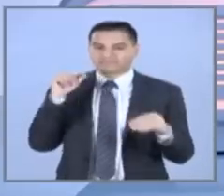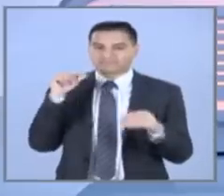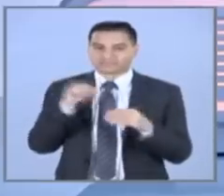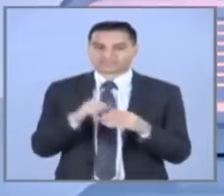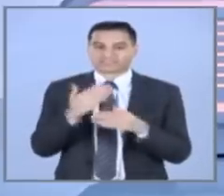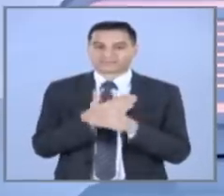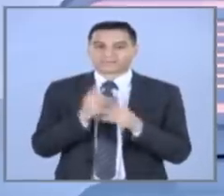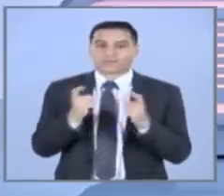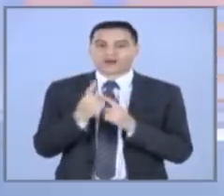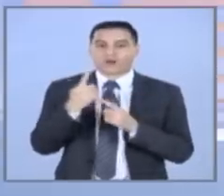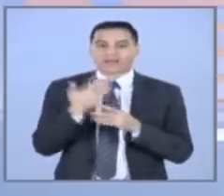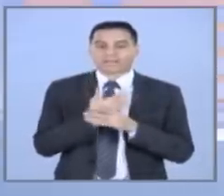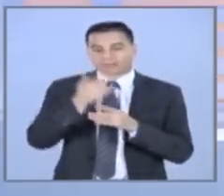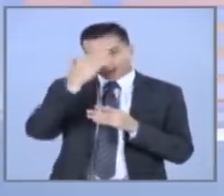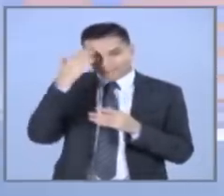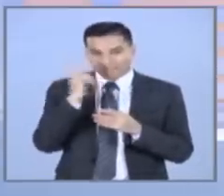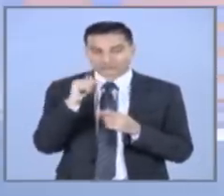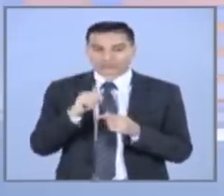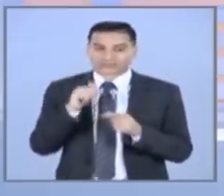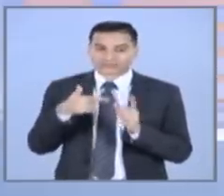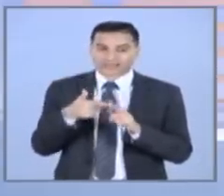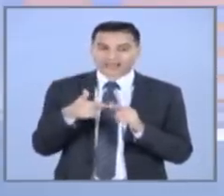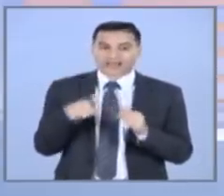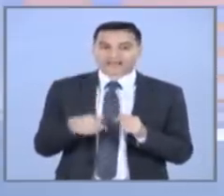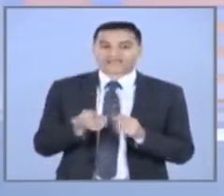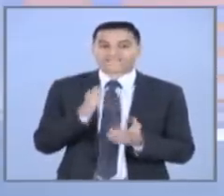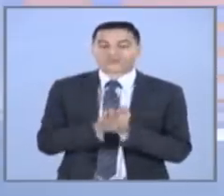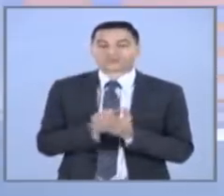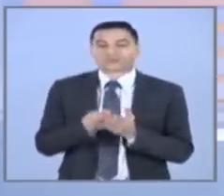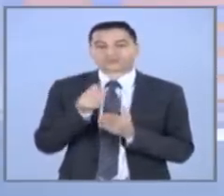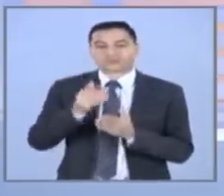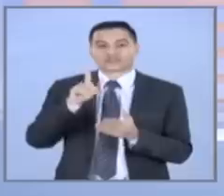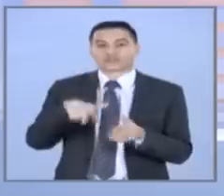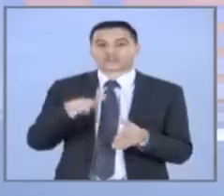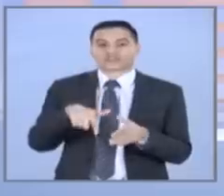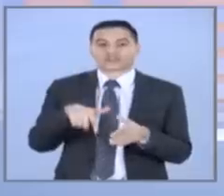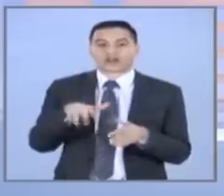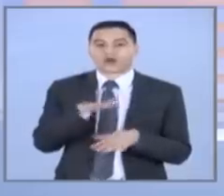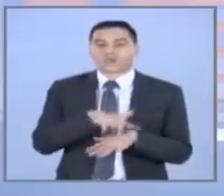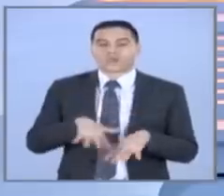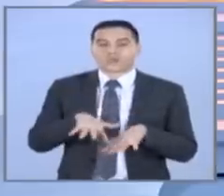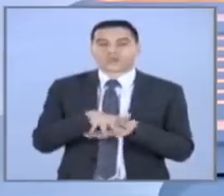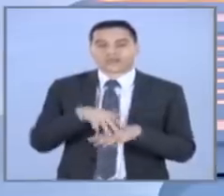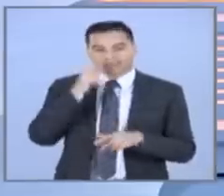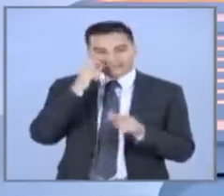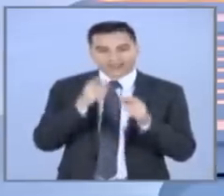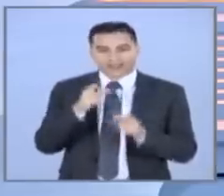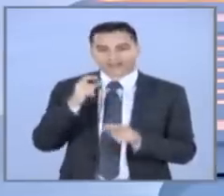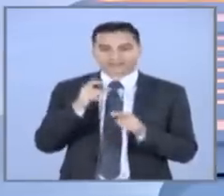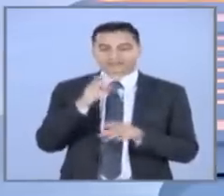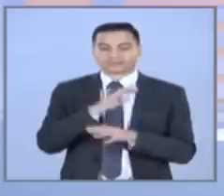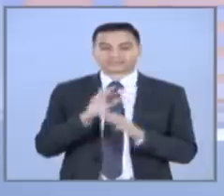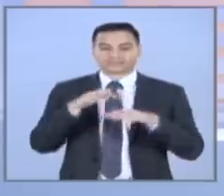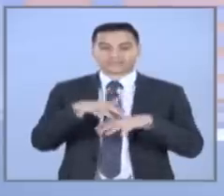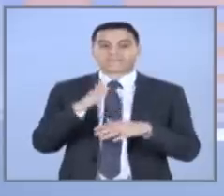مباراة. علشان كده قررنا إن الموسم ده يبقى بدوري المجموعات، لأن في